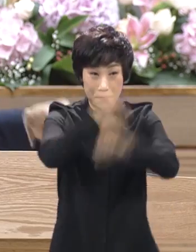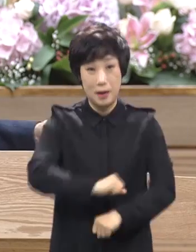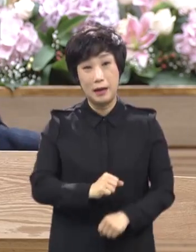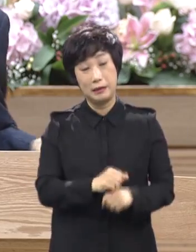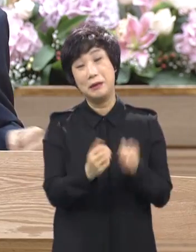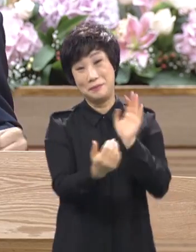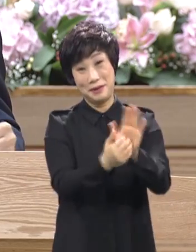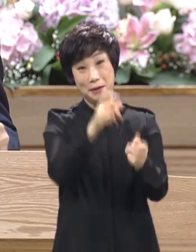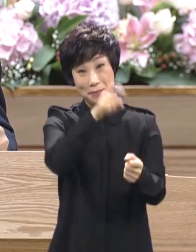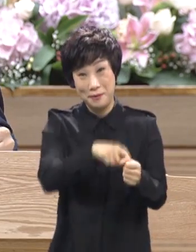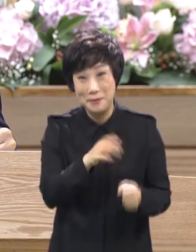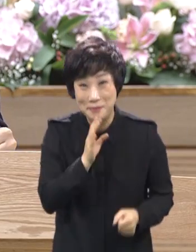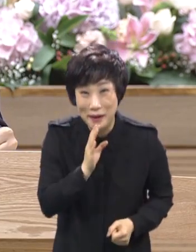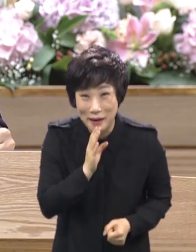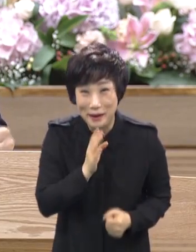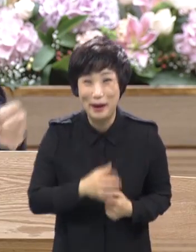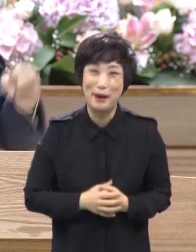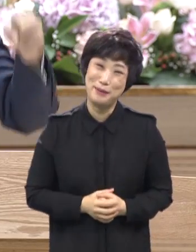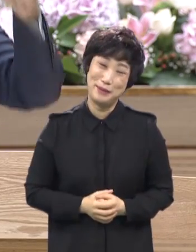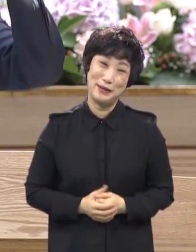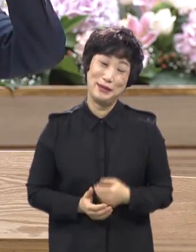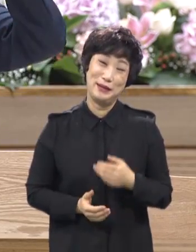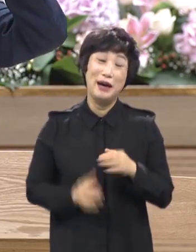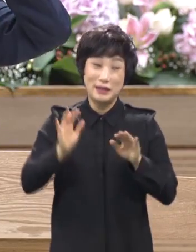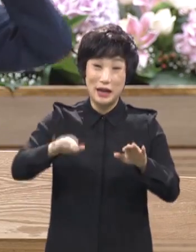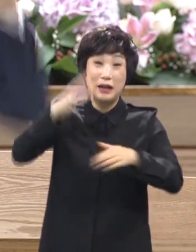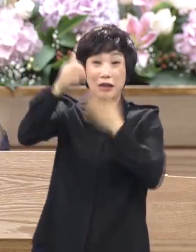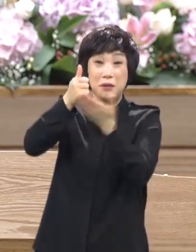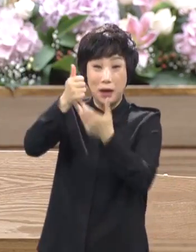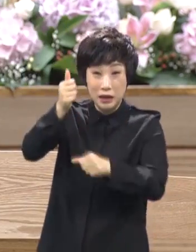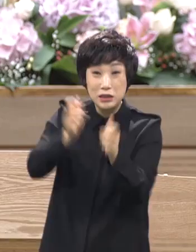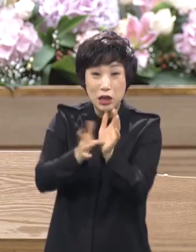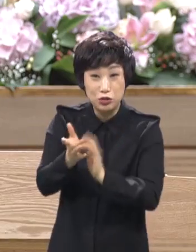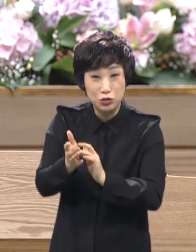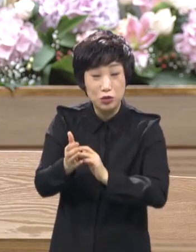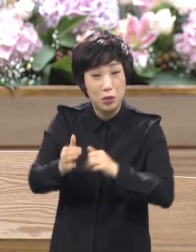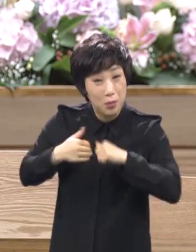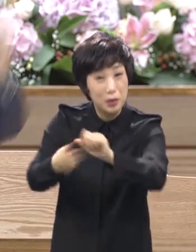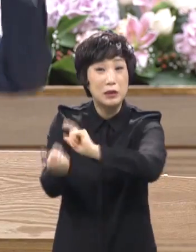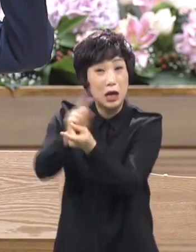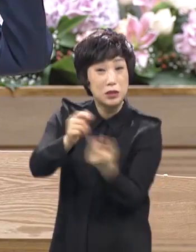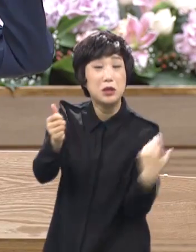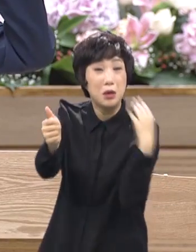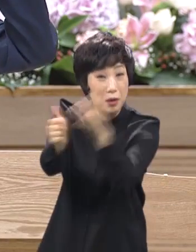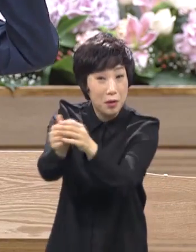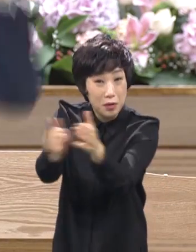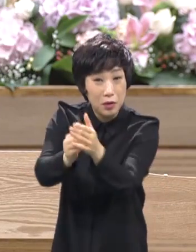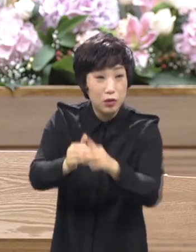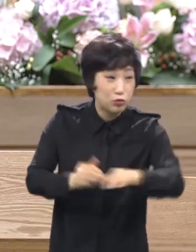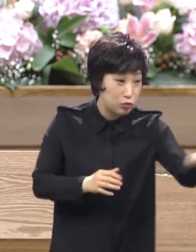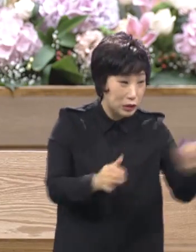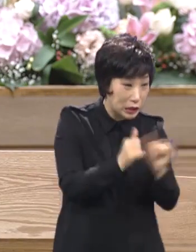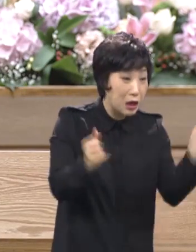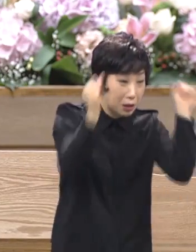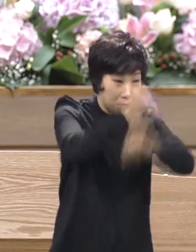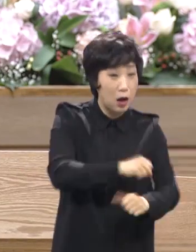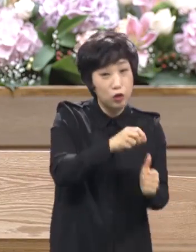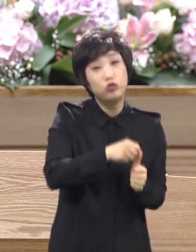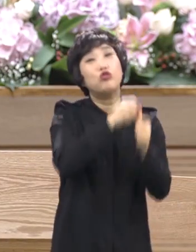멸망을 막아보자, 내 아들이 대신 멸망하게 하고 우리는 멸망해서